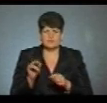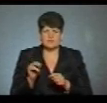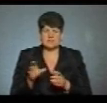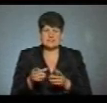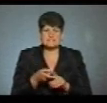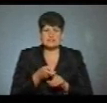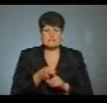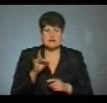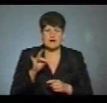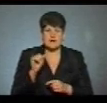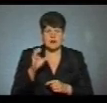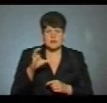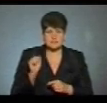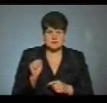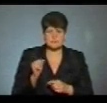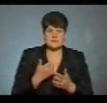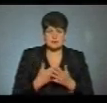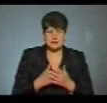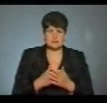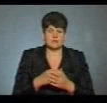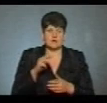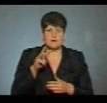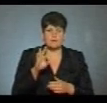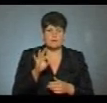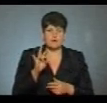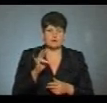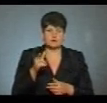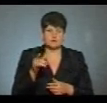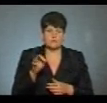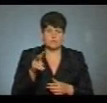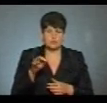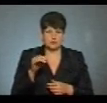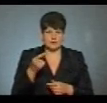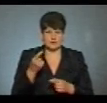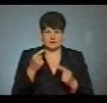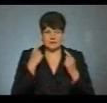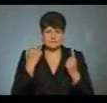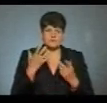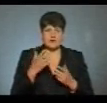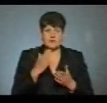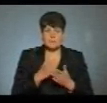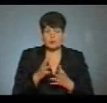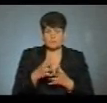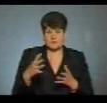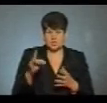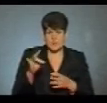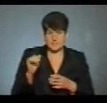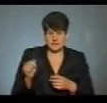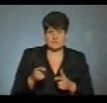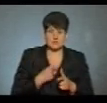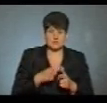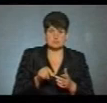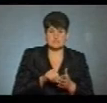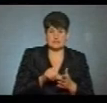раси. От представники монголоїдної раси мають цього рецептора набагато більше, ніж